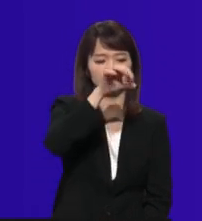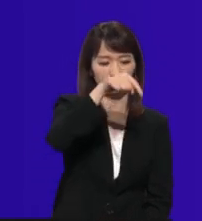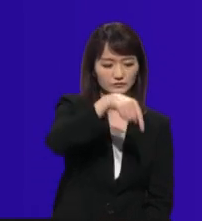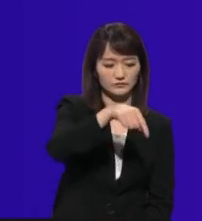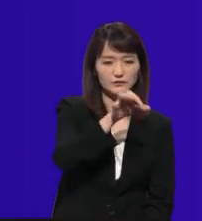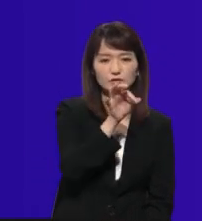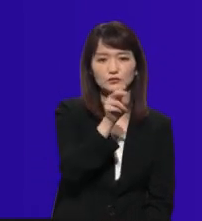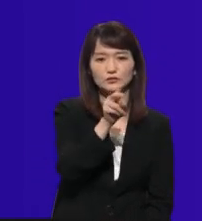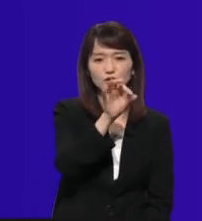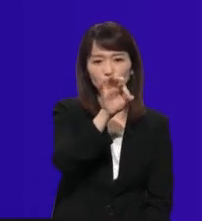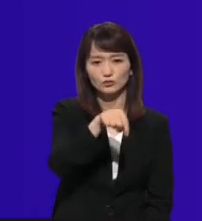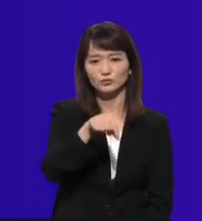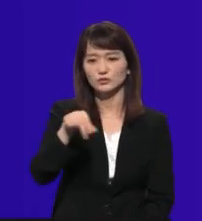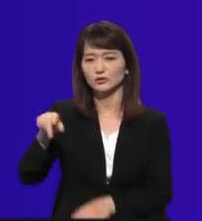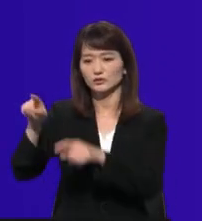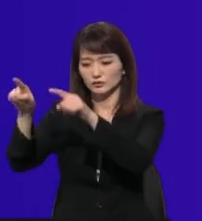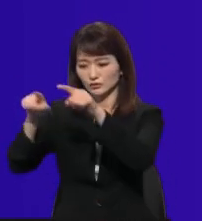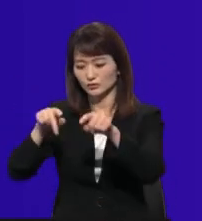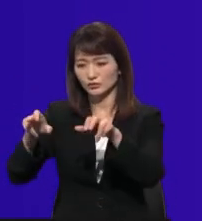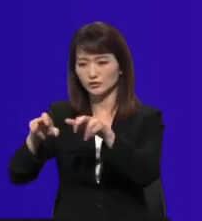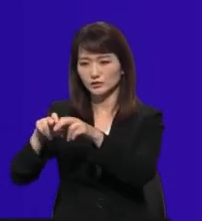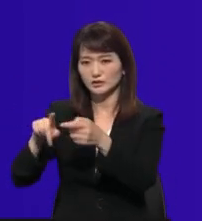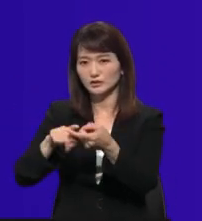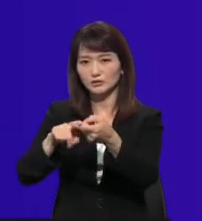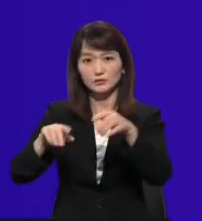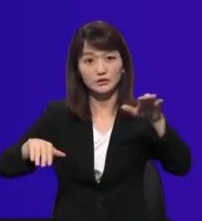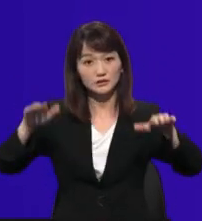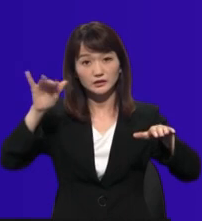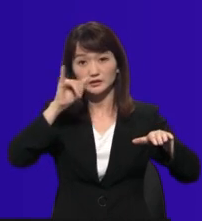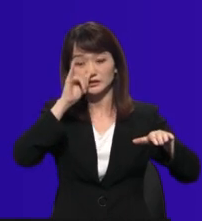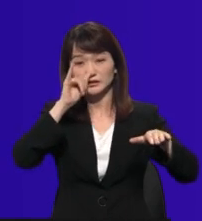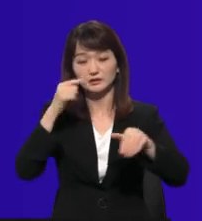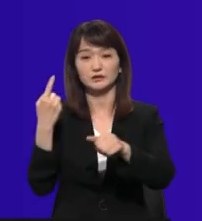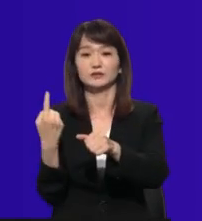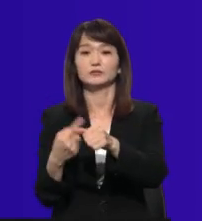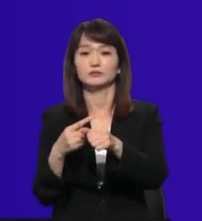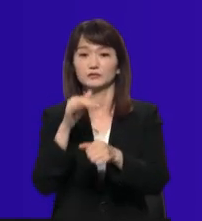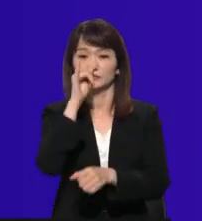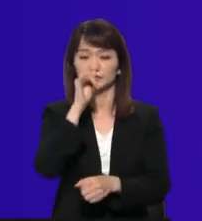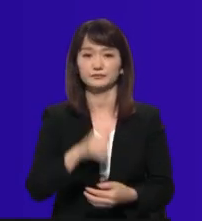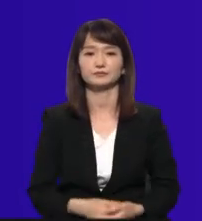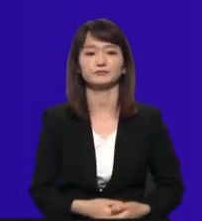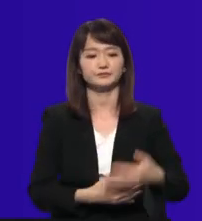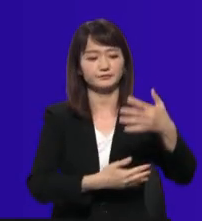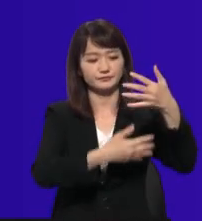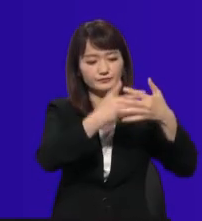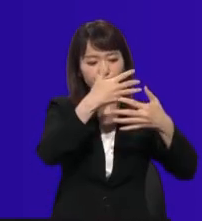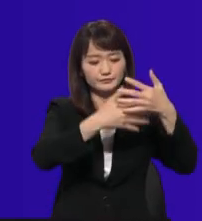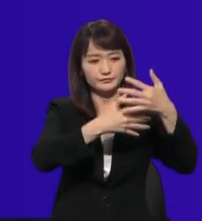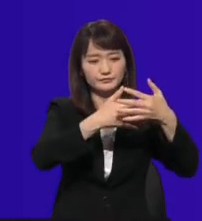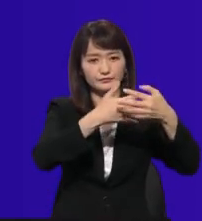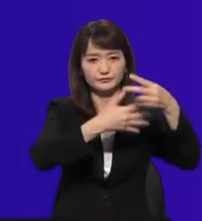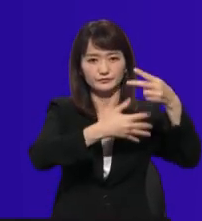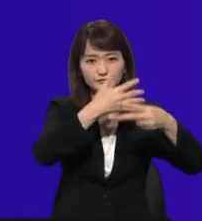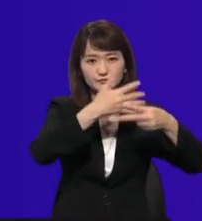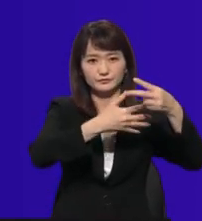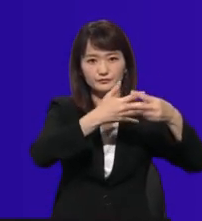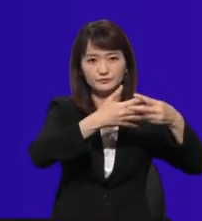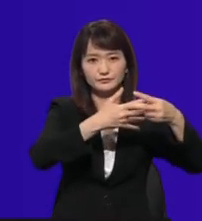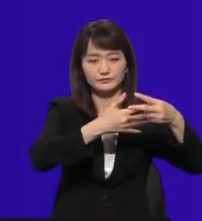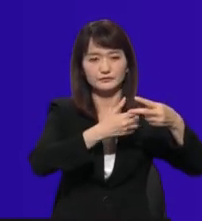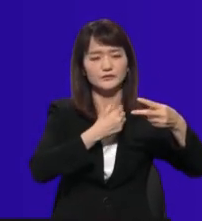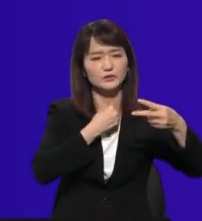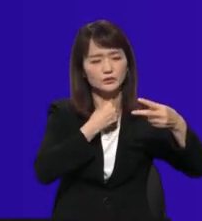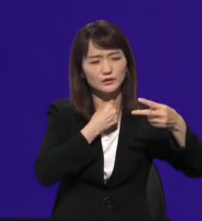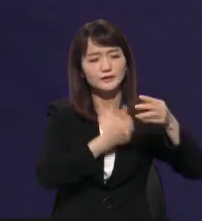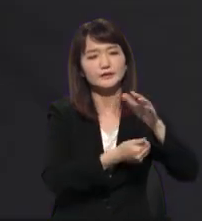전장에는 다르지 않냐라는 지적이 있다는 것까지도 올렸습니다 어떻게 생각하십니까 드라마는 어떤 바람도 같이 희망도